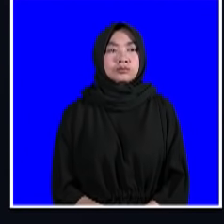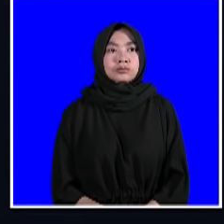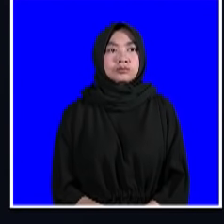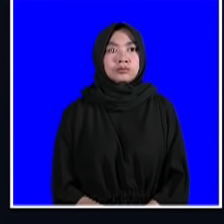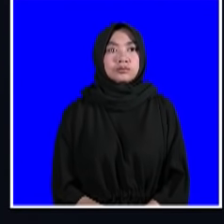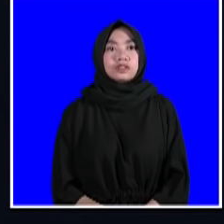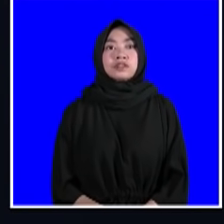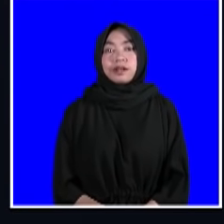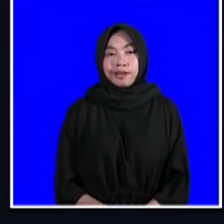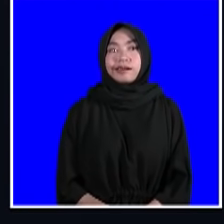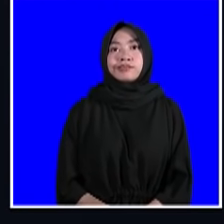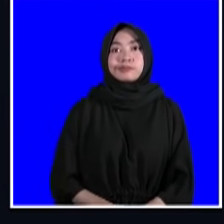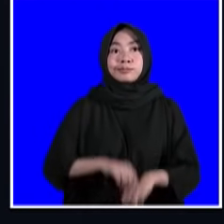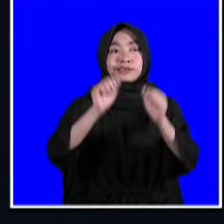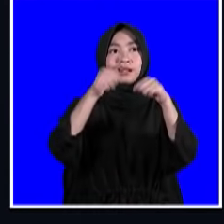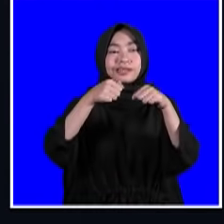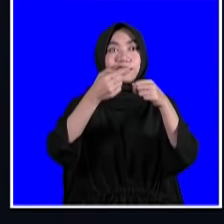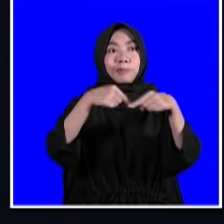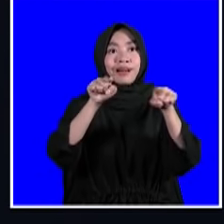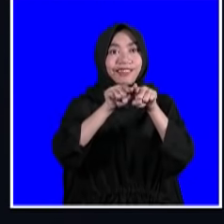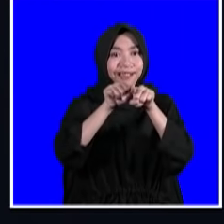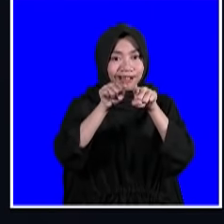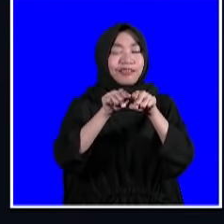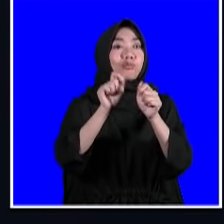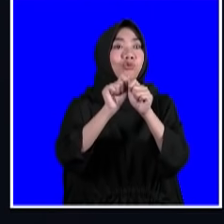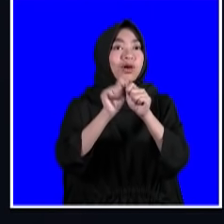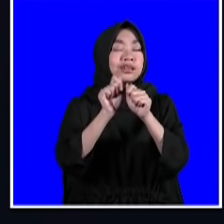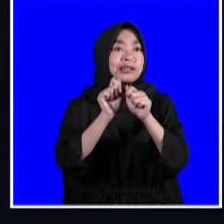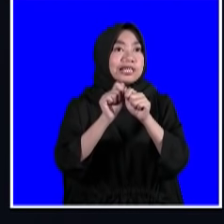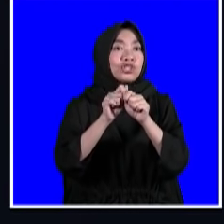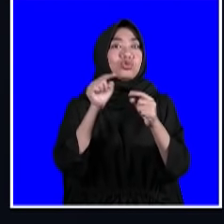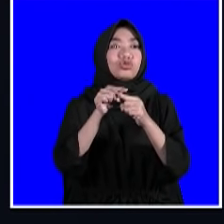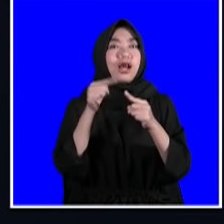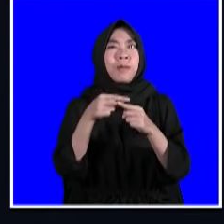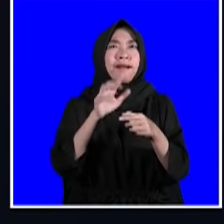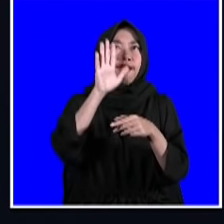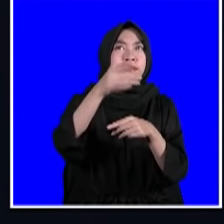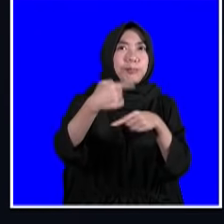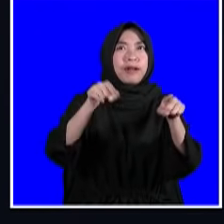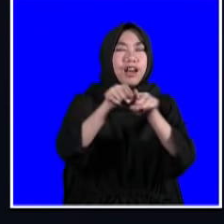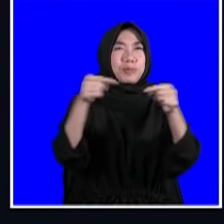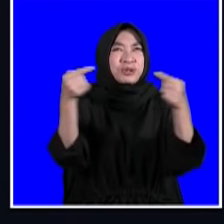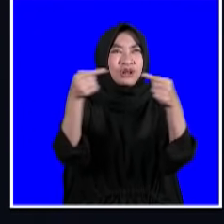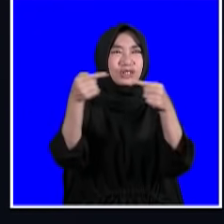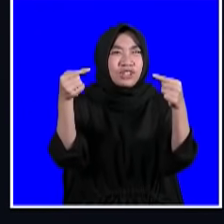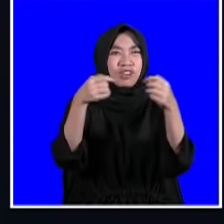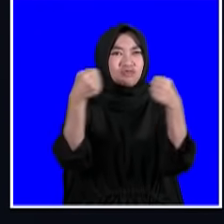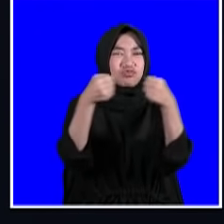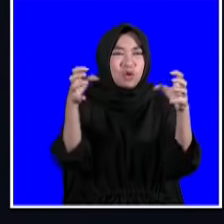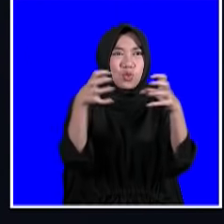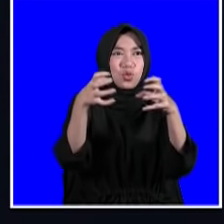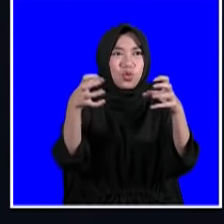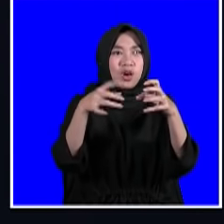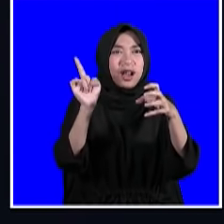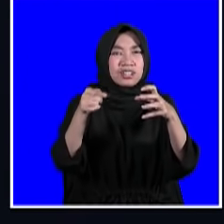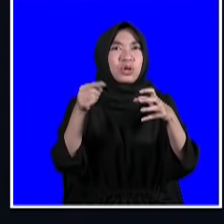untuk mengantisipasi perselisihan, ya, yang mungkin saja bisa terjadi jika terjadi